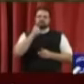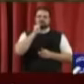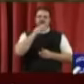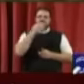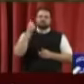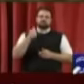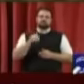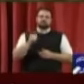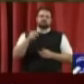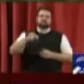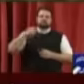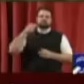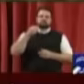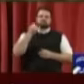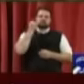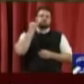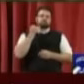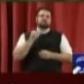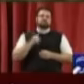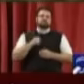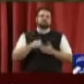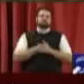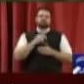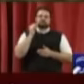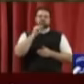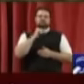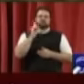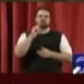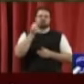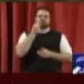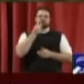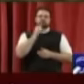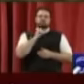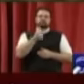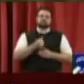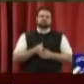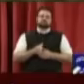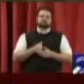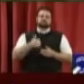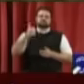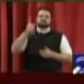Și cu o lengură de meri. Și până la preț nu mai mănâncă nimic. Așa în vreo 6 luni o să le bea 50 kg.